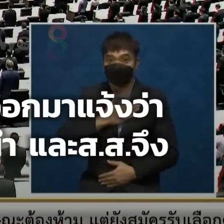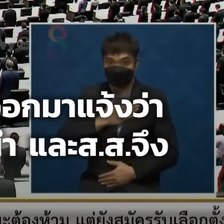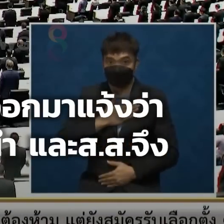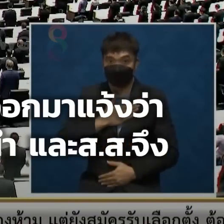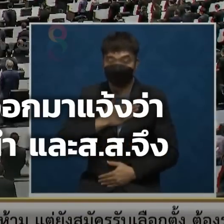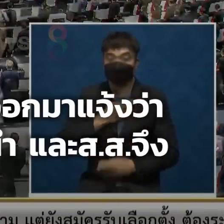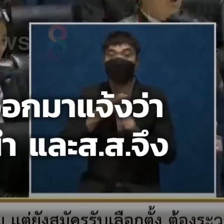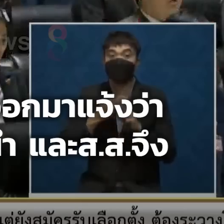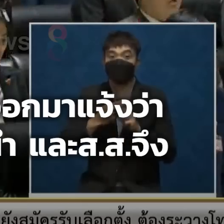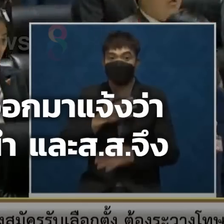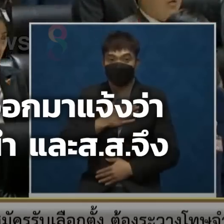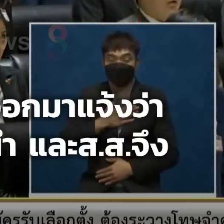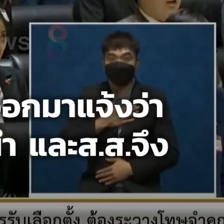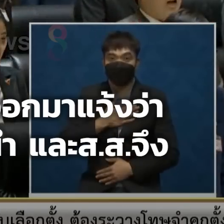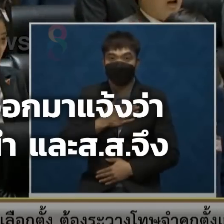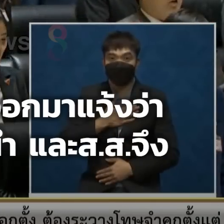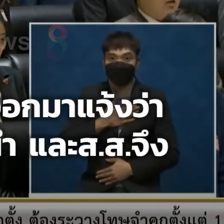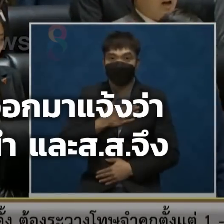ข้าพเจ้าข้าพเจ้า